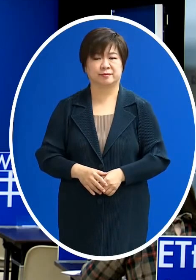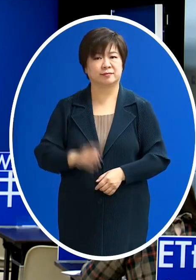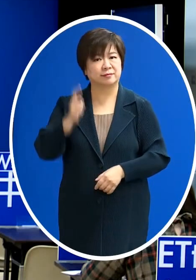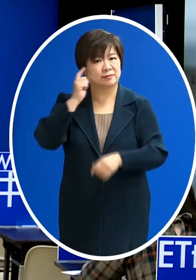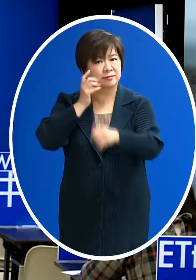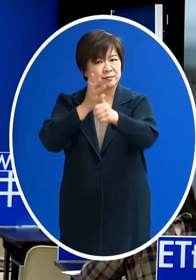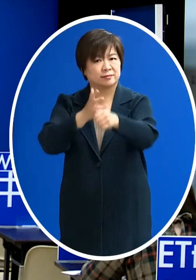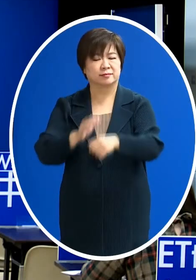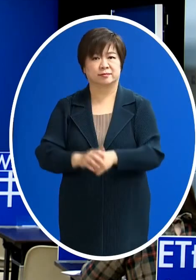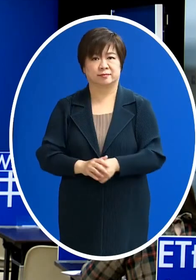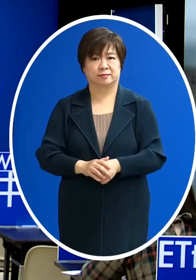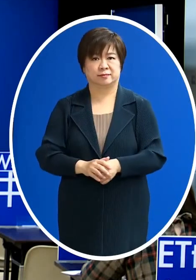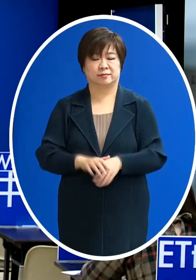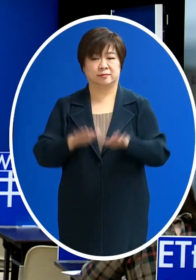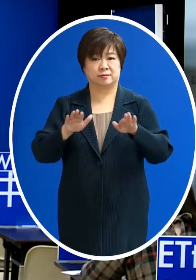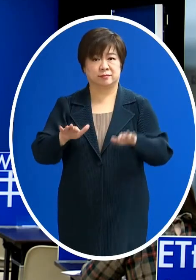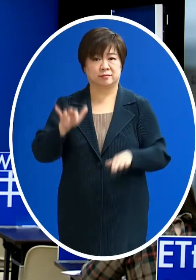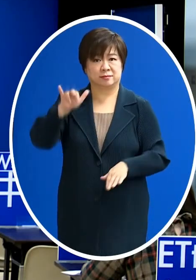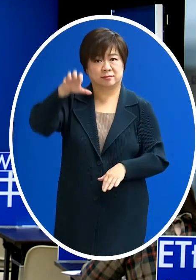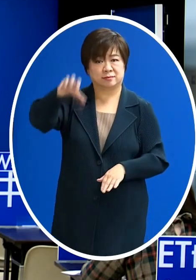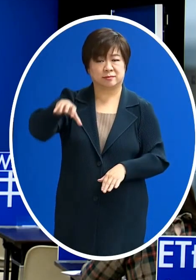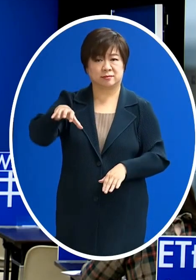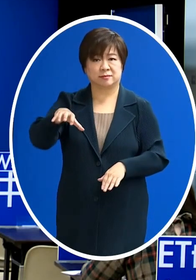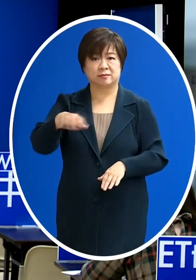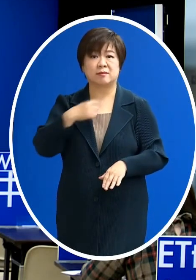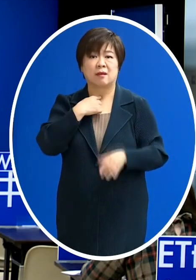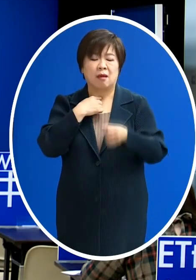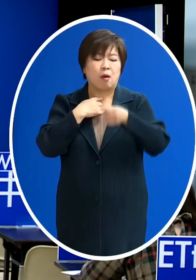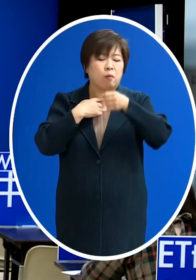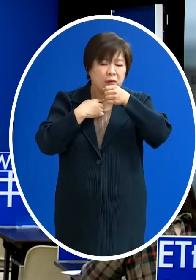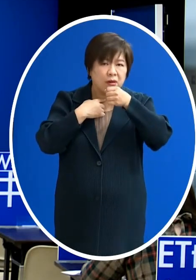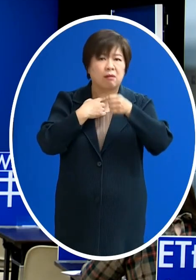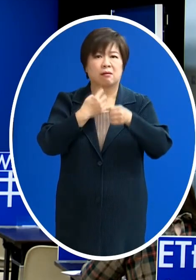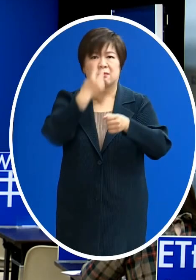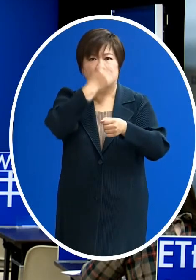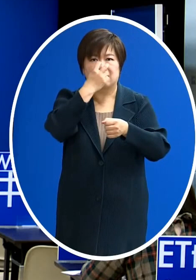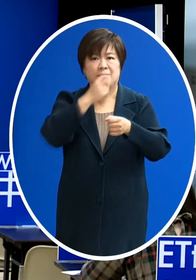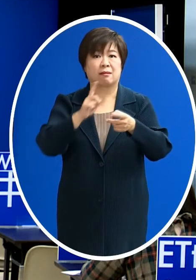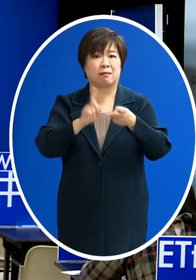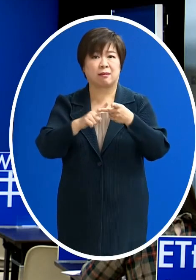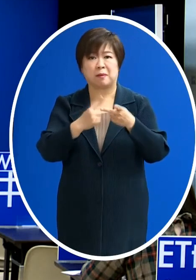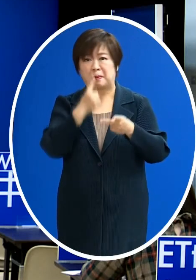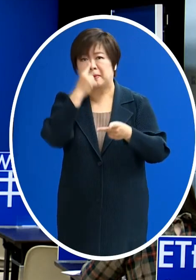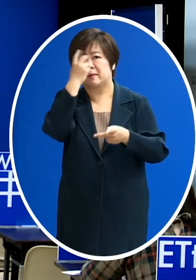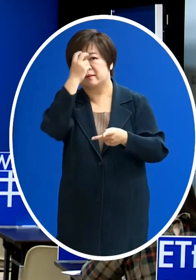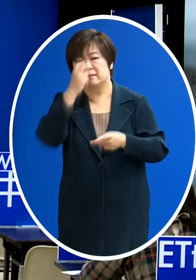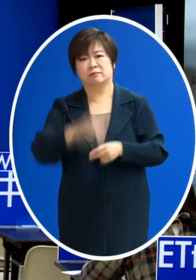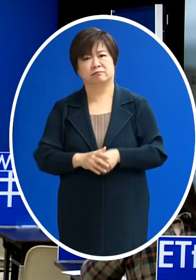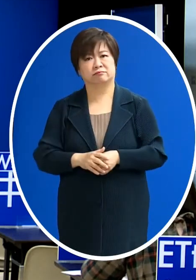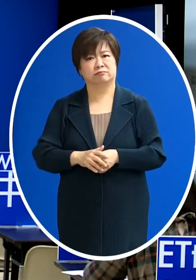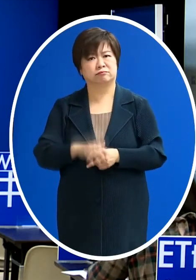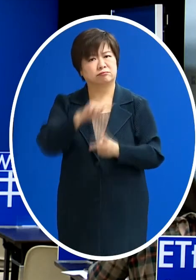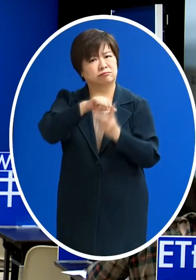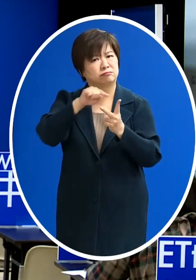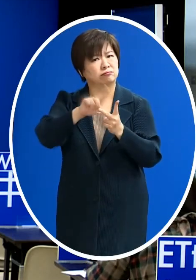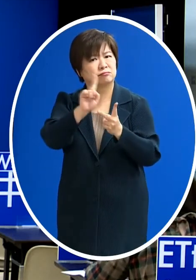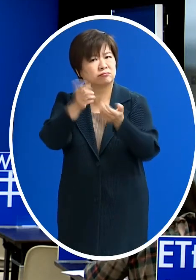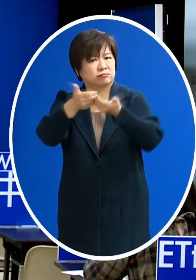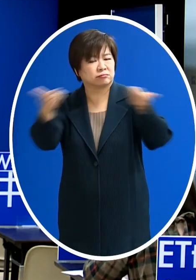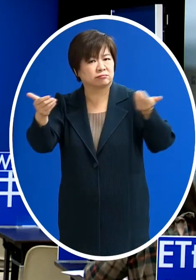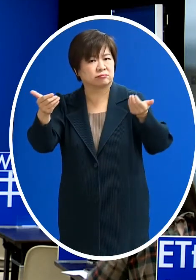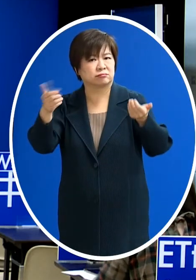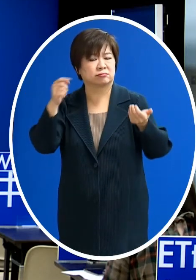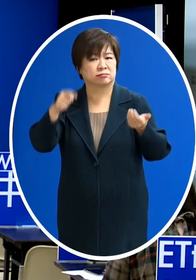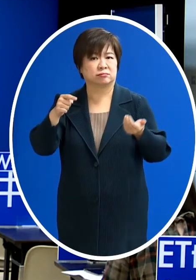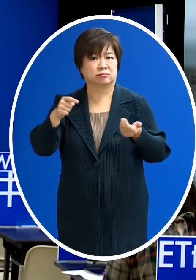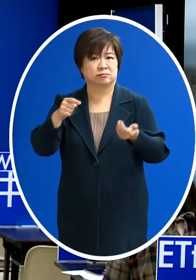想要提问一下，就是现在机场不是深喉唾液采检吗？还有鼻腔采检吗？那是什么情况会遇到呢？是而且现在这个采检是会